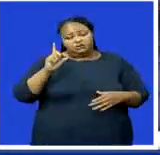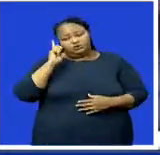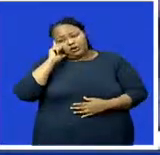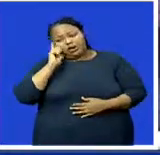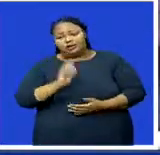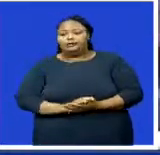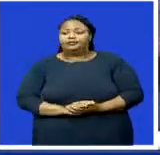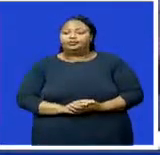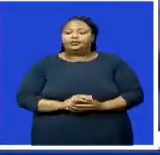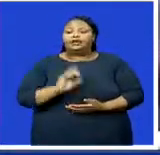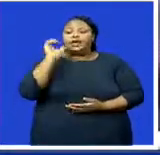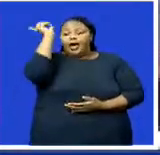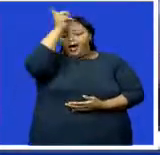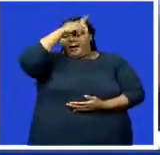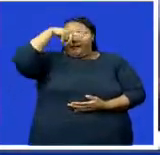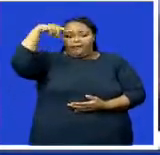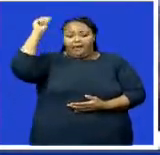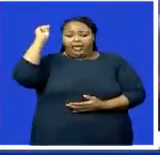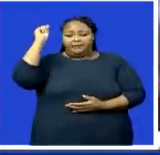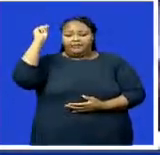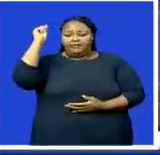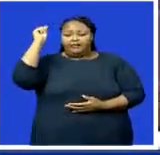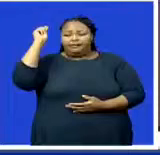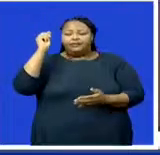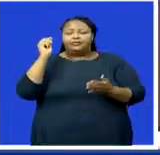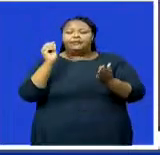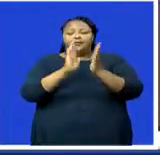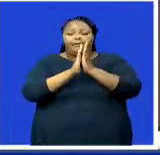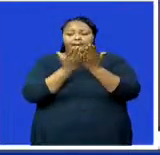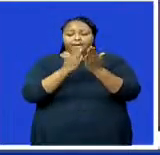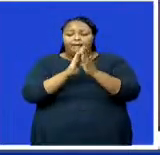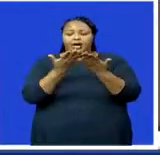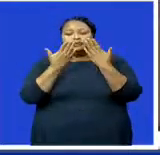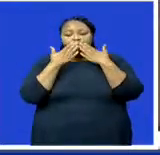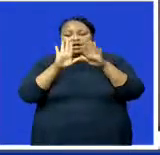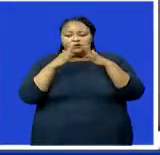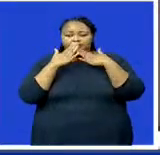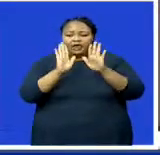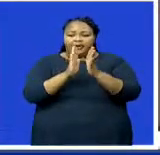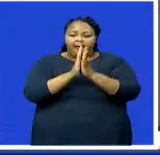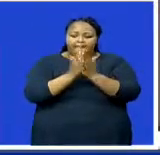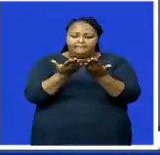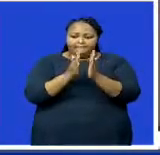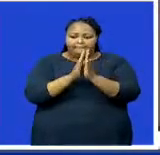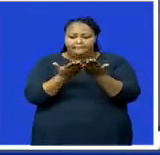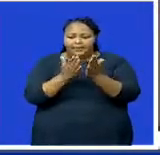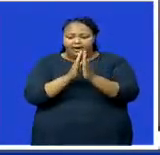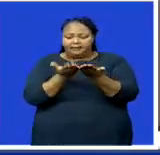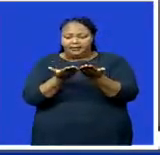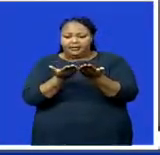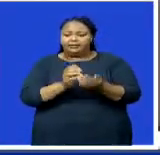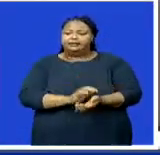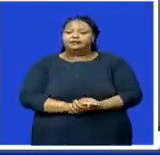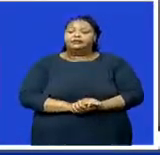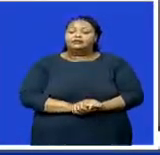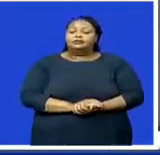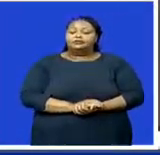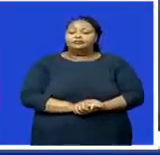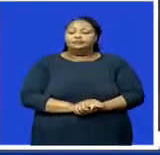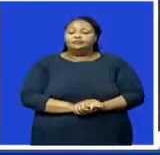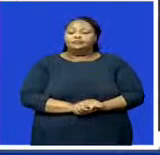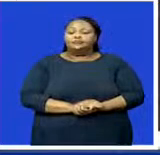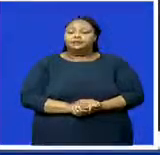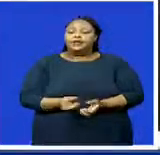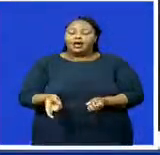nalinye lelikhuluma emavesi ngesiSwati kude kuthi alalele nangabe kakasaliboni ngemehlweni leli lelinye. Kanjalo ke nelikhaya